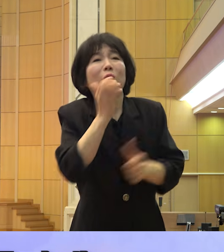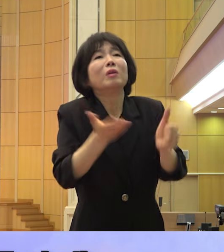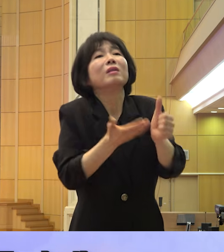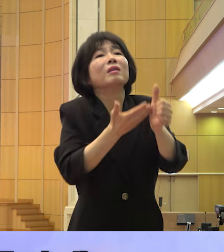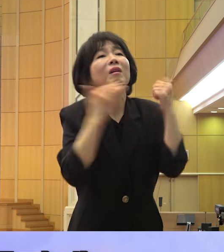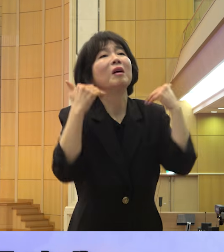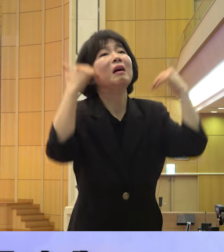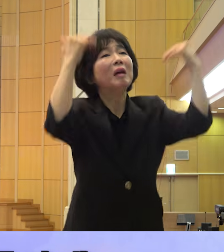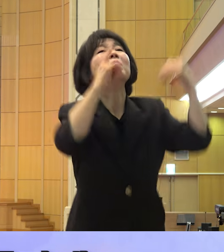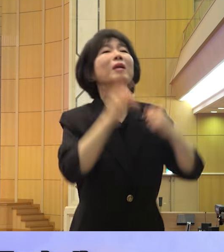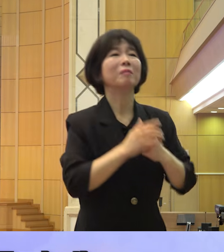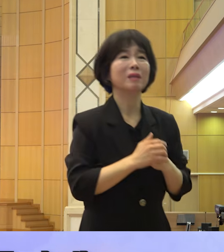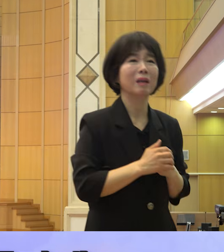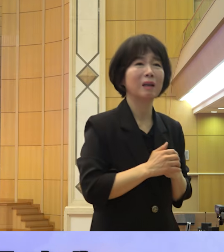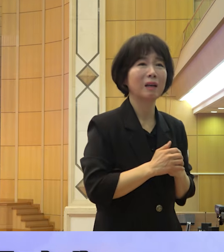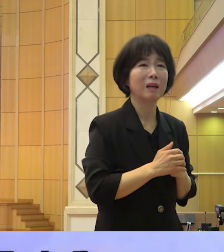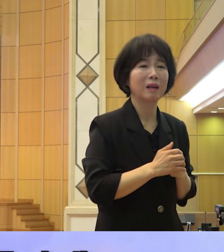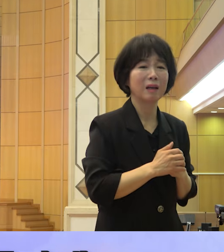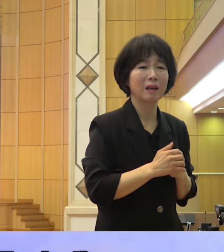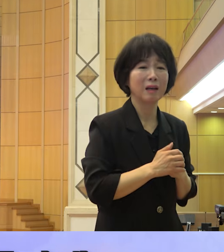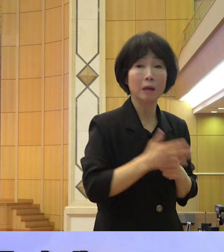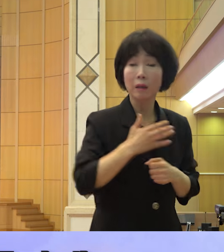40대 됐을 때 우리 어머님께서 그때